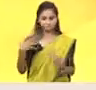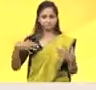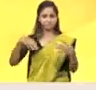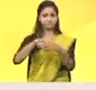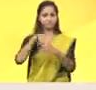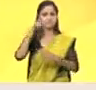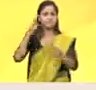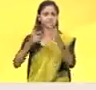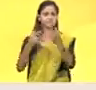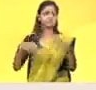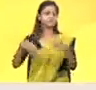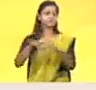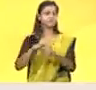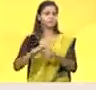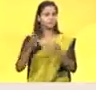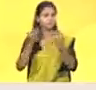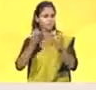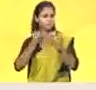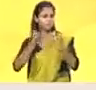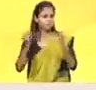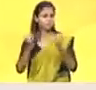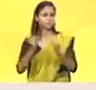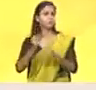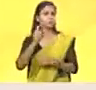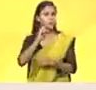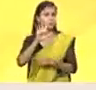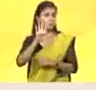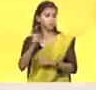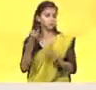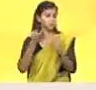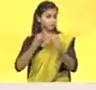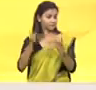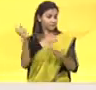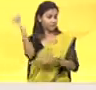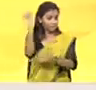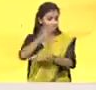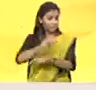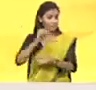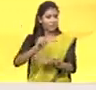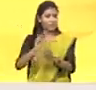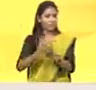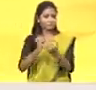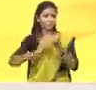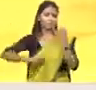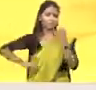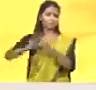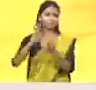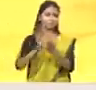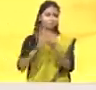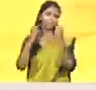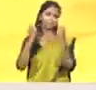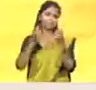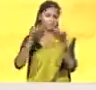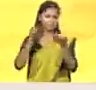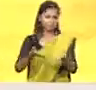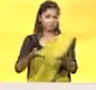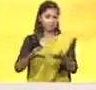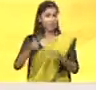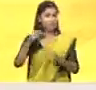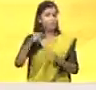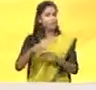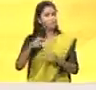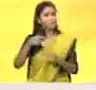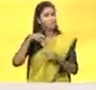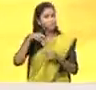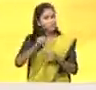हुए। स्वतंत्रता दिवस अब एक सामाजिक पर्व भी बनता जा रहा है। ये आपने